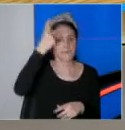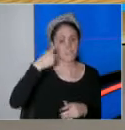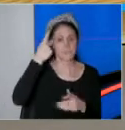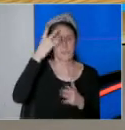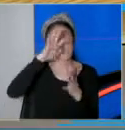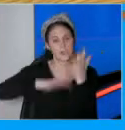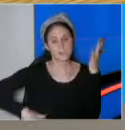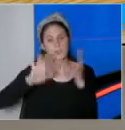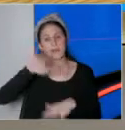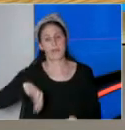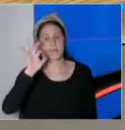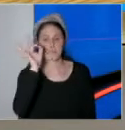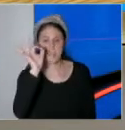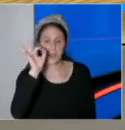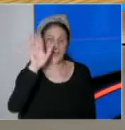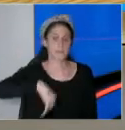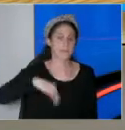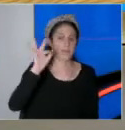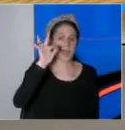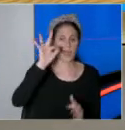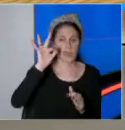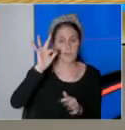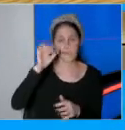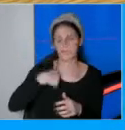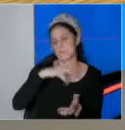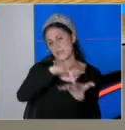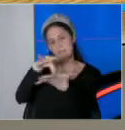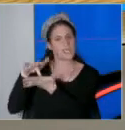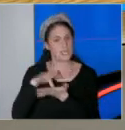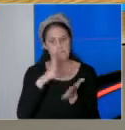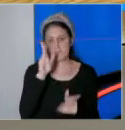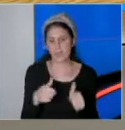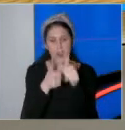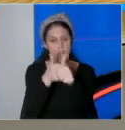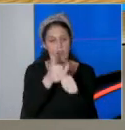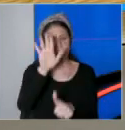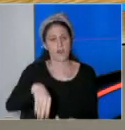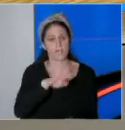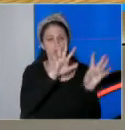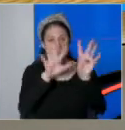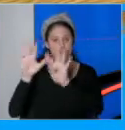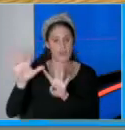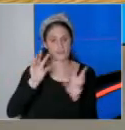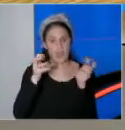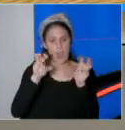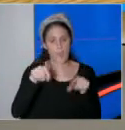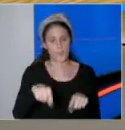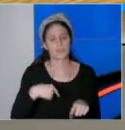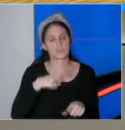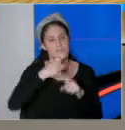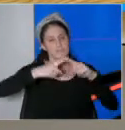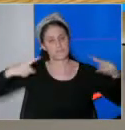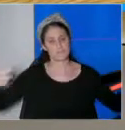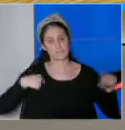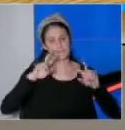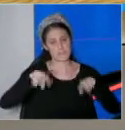וגם באינסטגרם וגם בטלגרם. איפה שאתם רוצים, אנחנו נמצאים. אתם יכולים לעקוב אחרינו גם כאן בערוץ 99 וגם בכל אותן פלטפורמות.